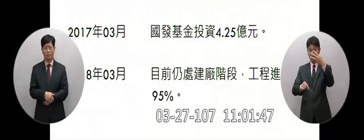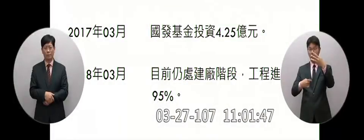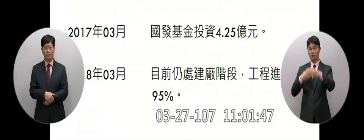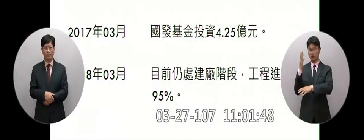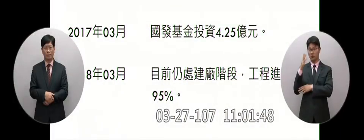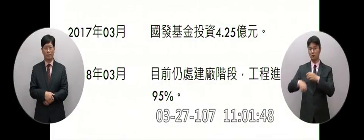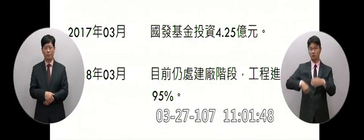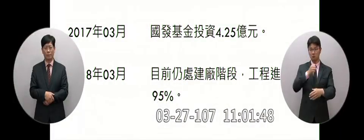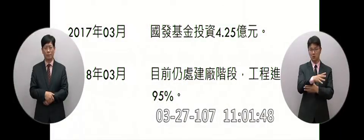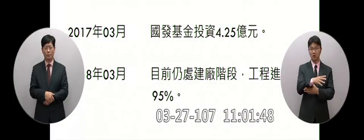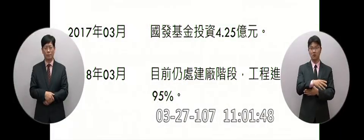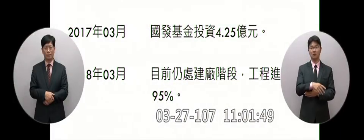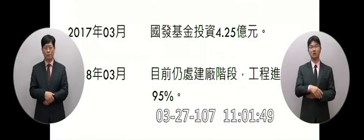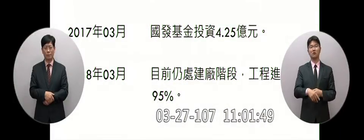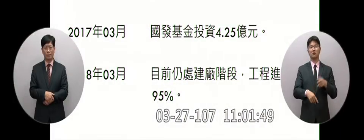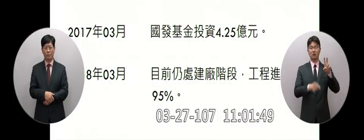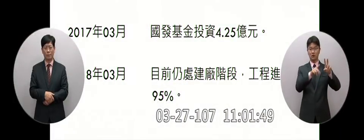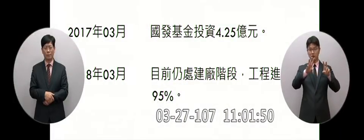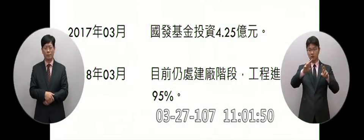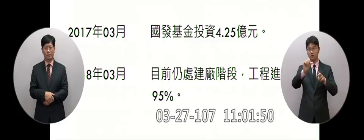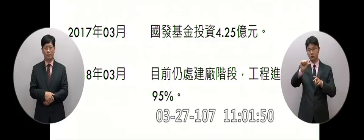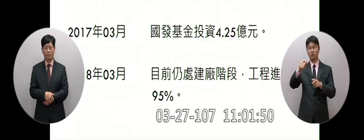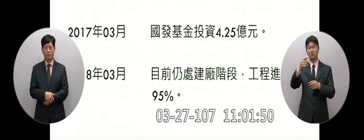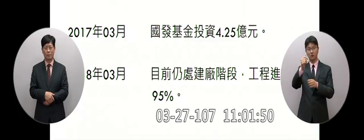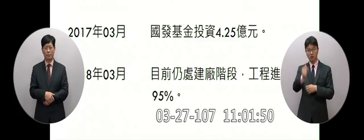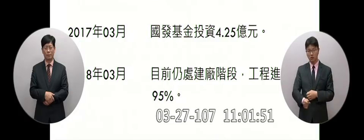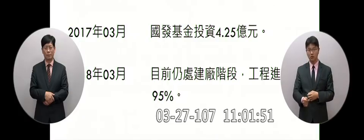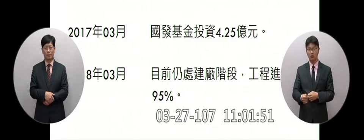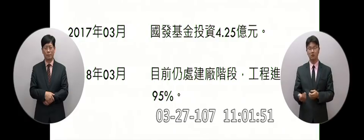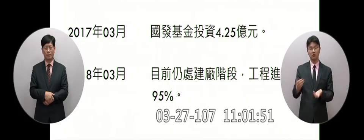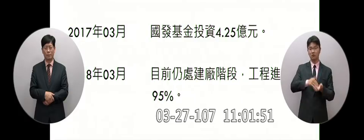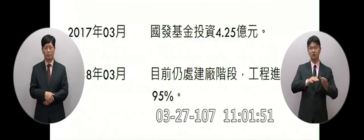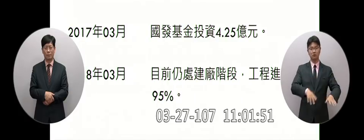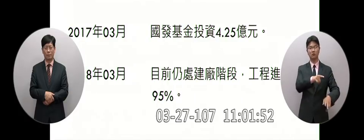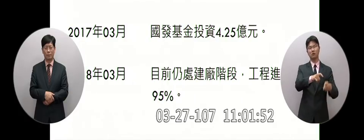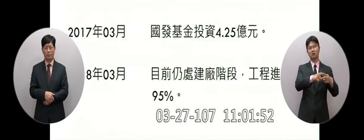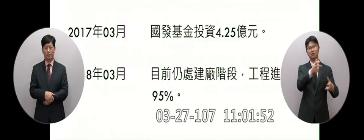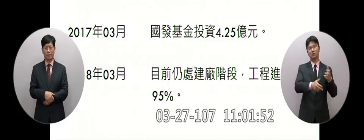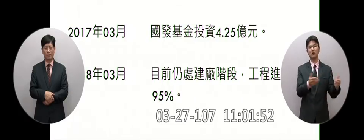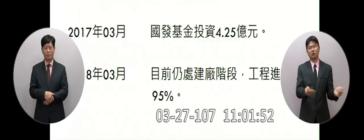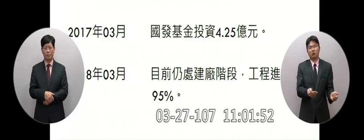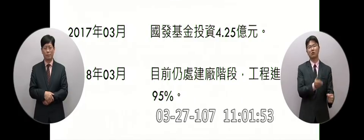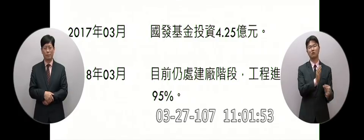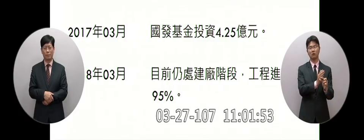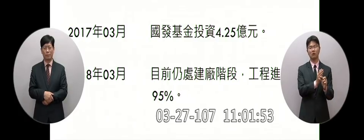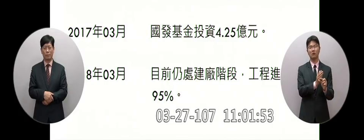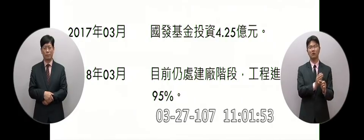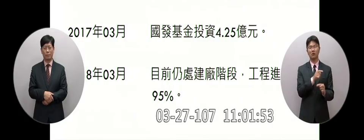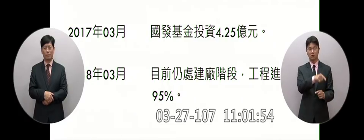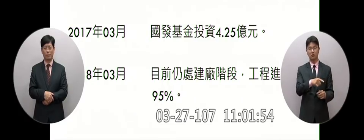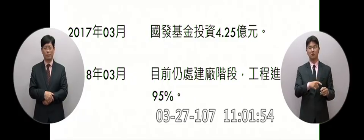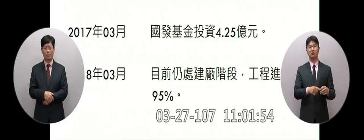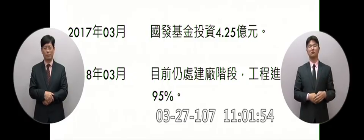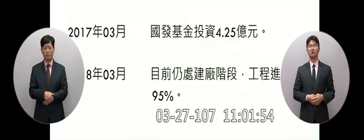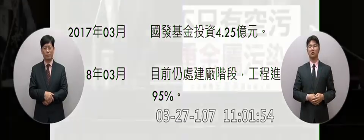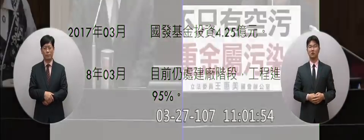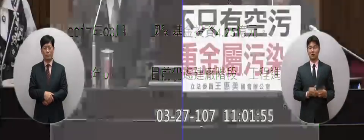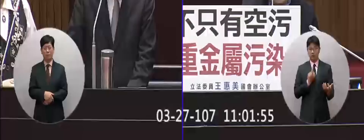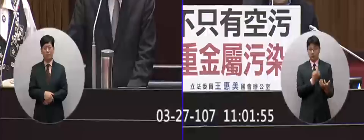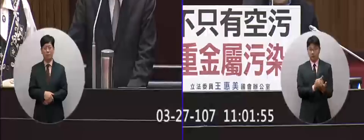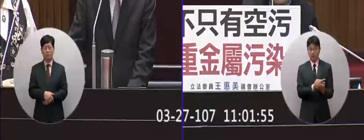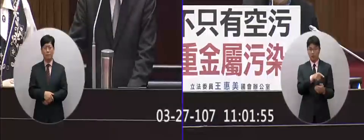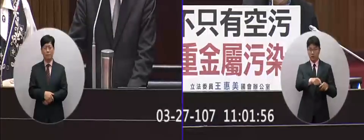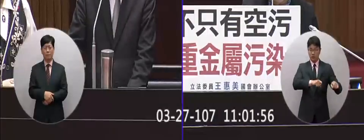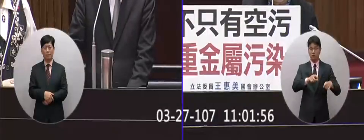4.25亿，那到了现在2018年还继续在盖工厂。而有参加的这家工厂的一个教授啊，他说